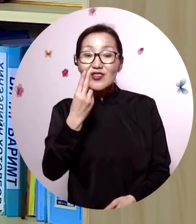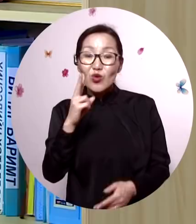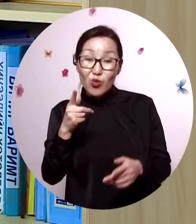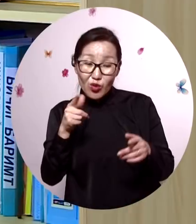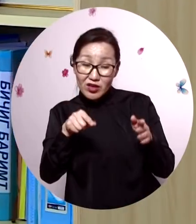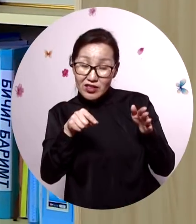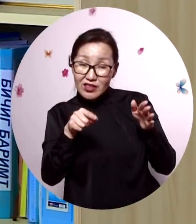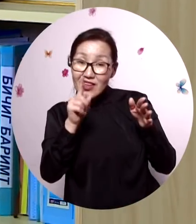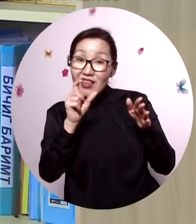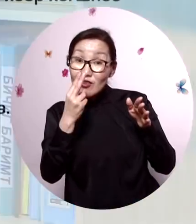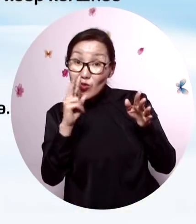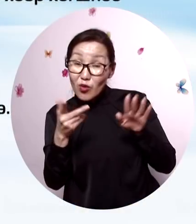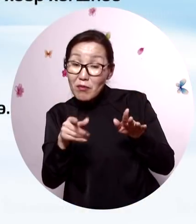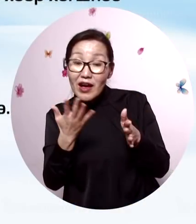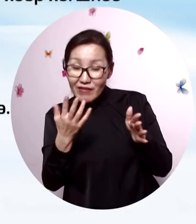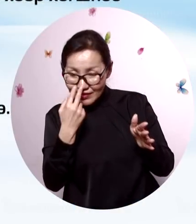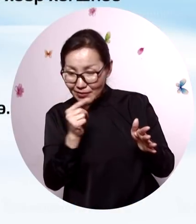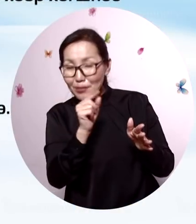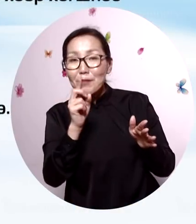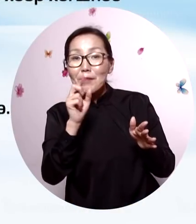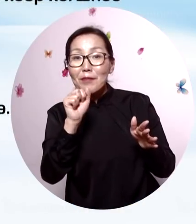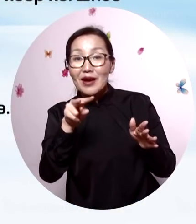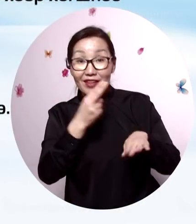доогуур нь балын харандагаар зурыг.